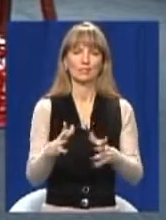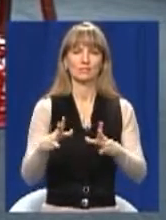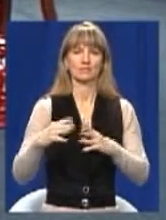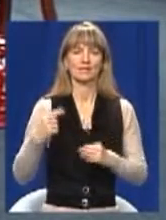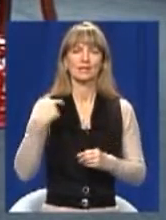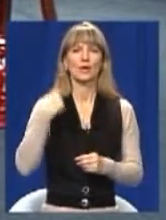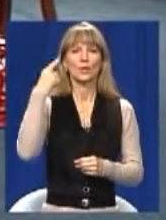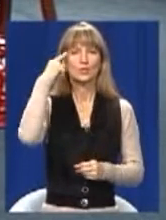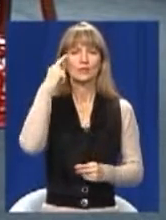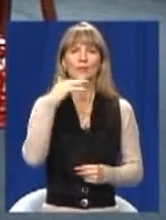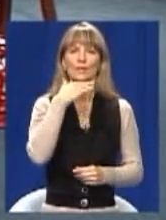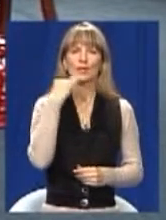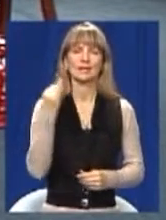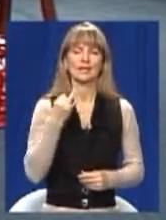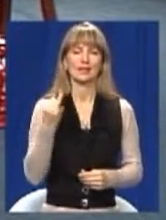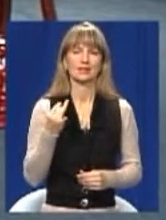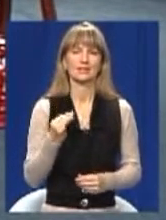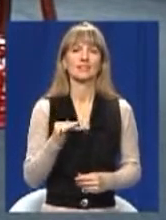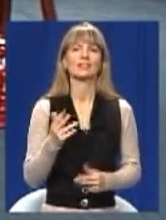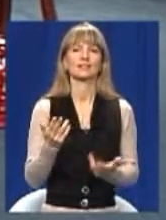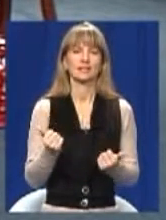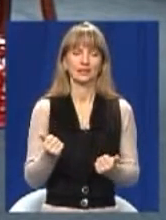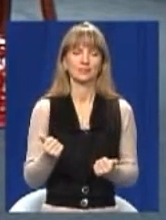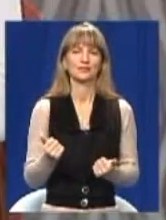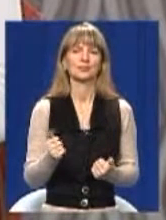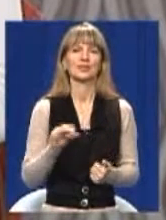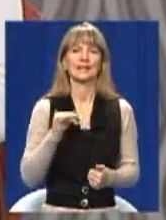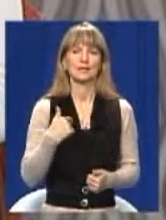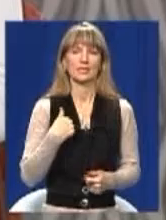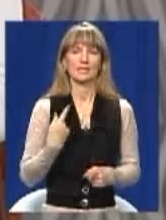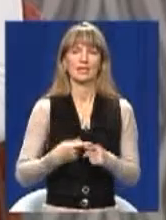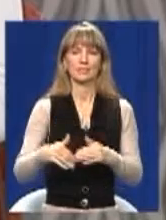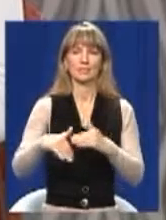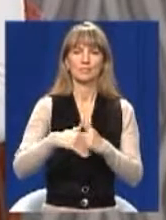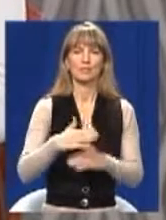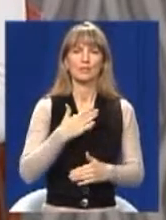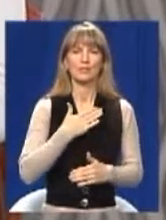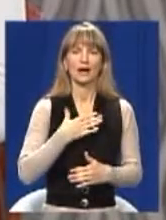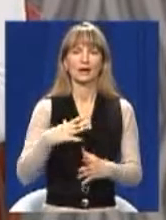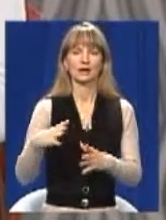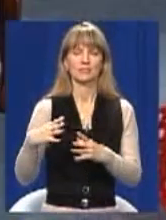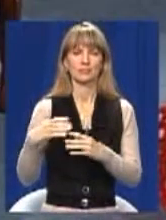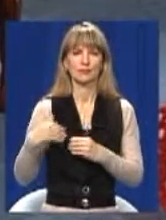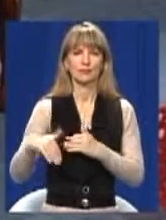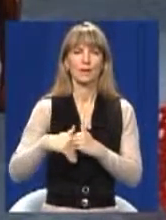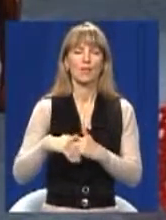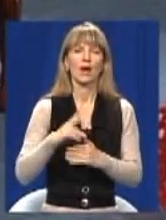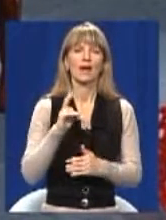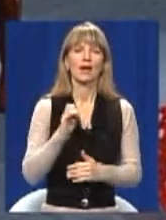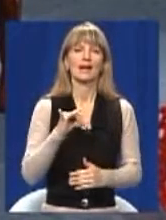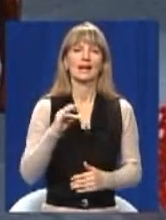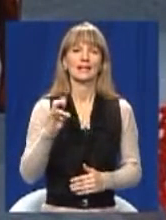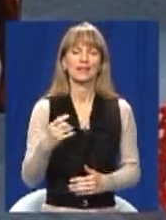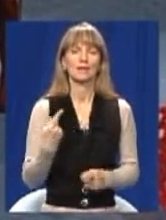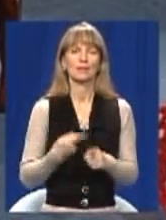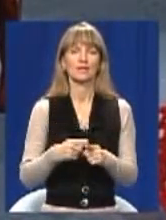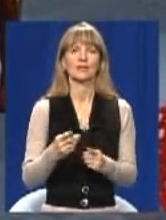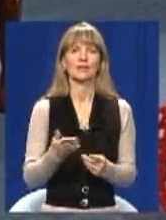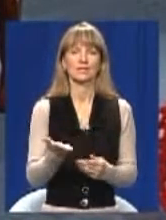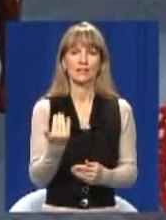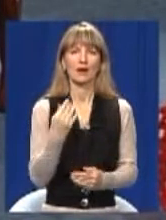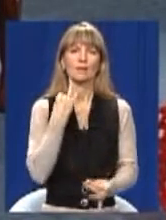нас, дізнаватися дуже багато цікавих речей. Так? Так. І мені в цьому допоможе моя соведуча Карина. Тож, давай